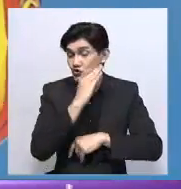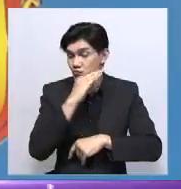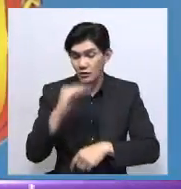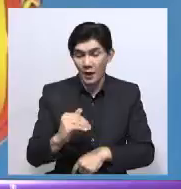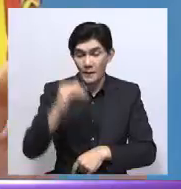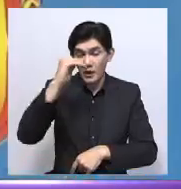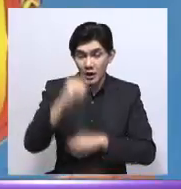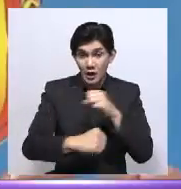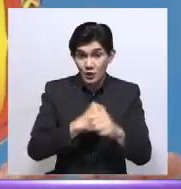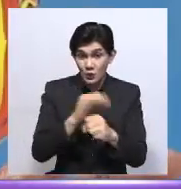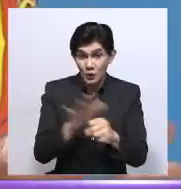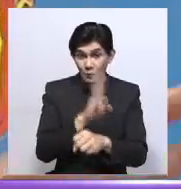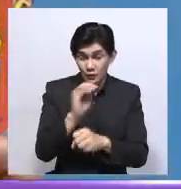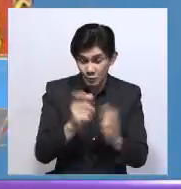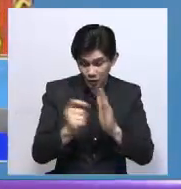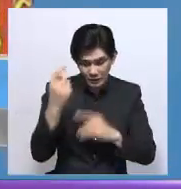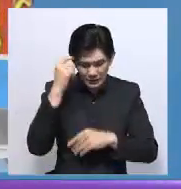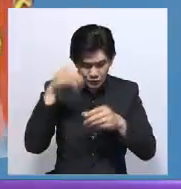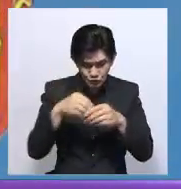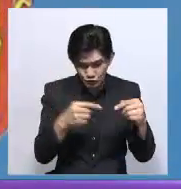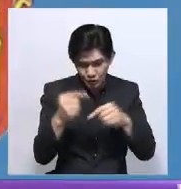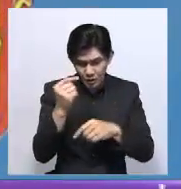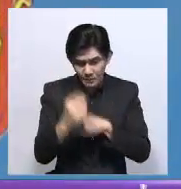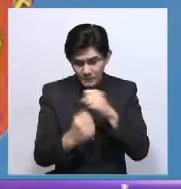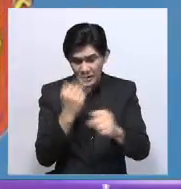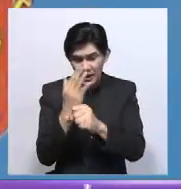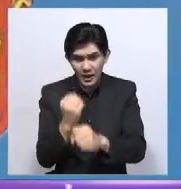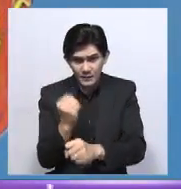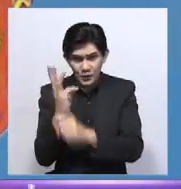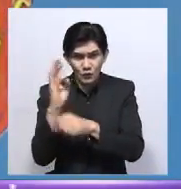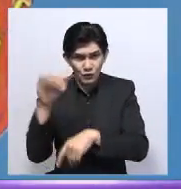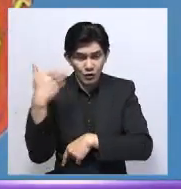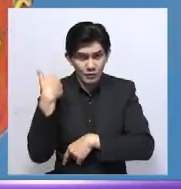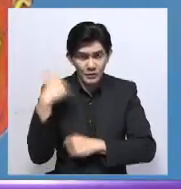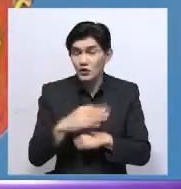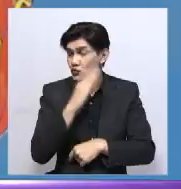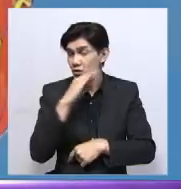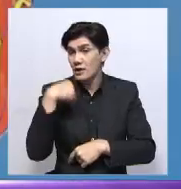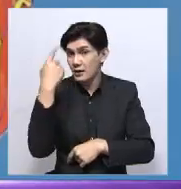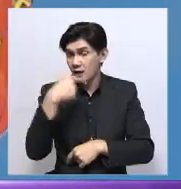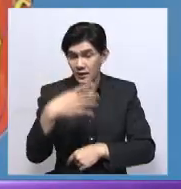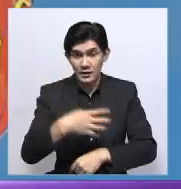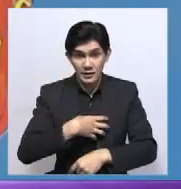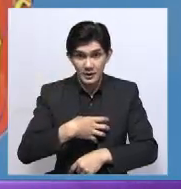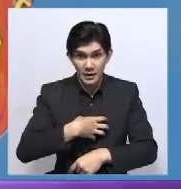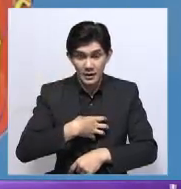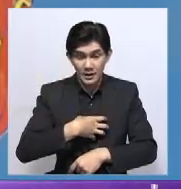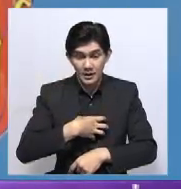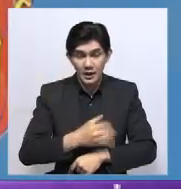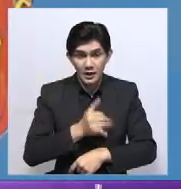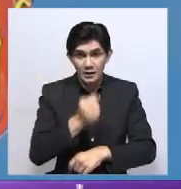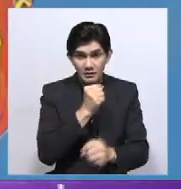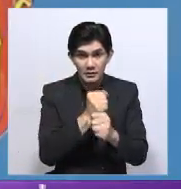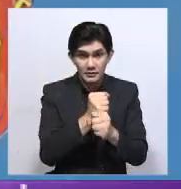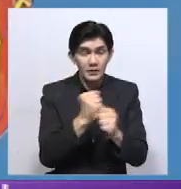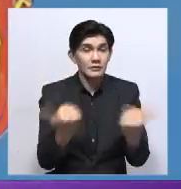ษียณก็อยู่สัก 5-6 ปีเนาะถ้า6ปีนี่ถ้าใครที่อยากจะเข้ามาท